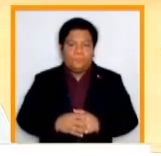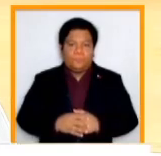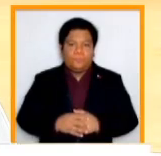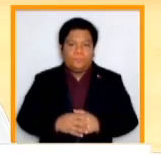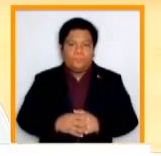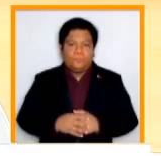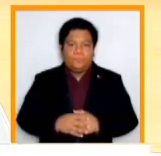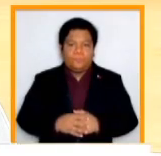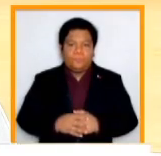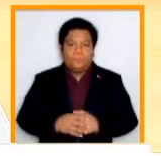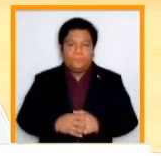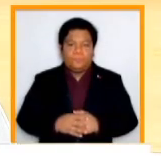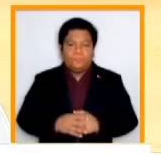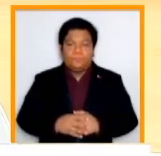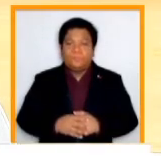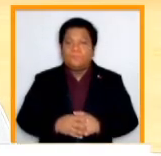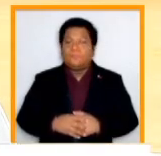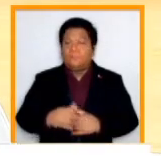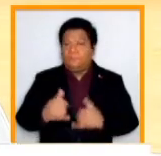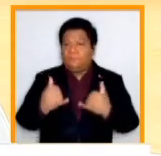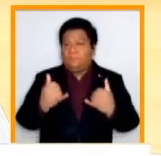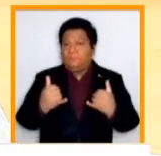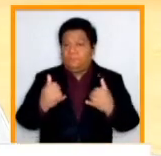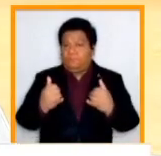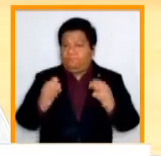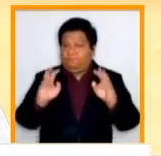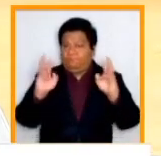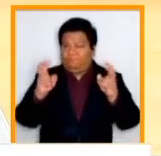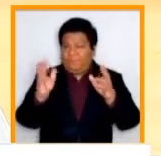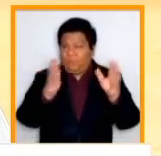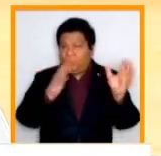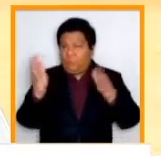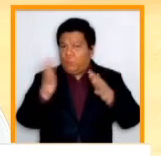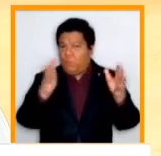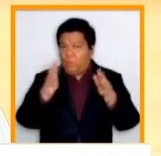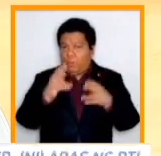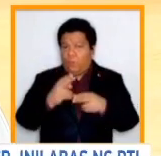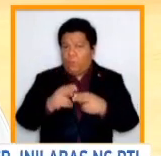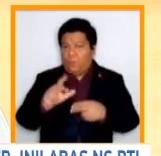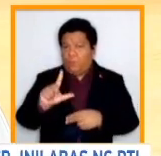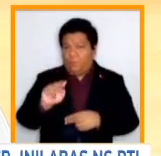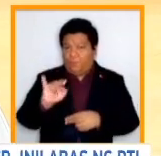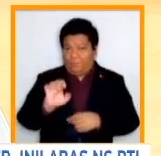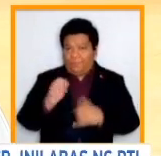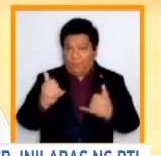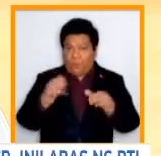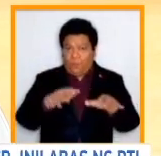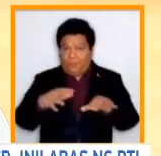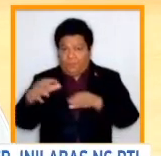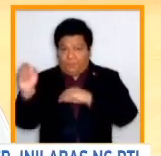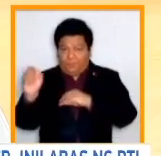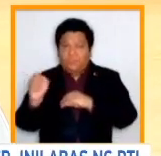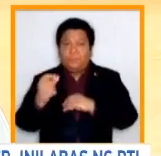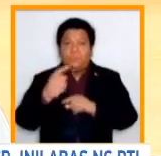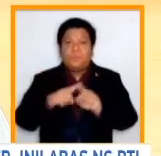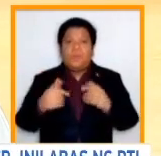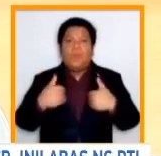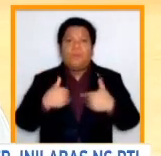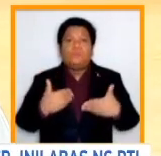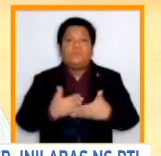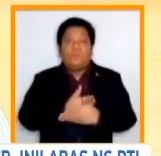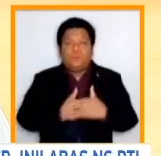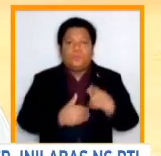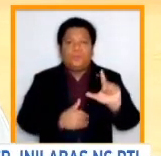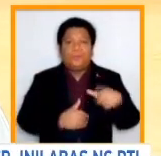Patuloy pong paglayo sa bansa ng Bagyong Lani pero isang low pressure area, LPA, ang nagbabadyang pumasok sa Philippine Area of